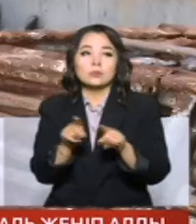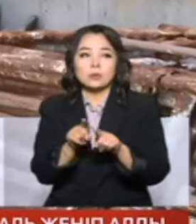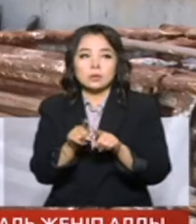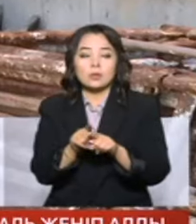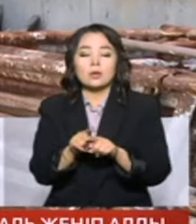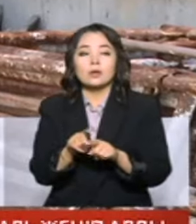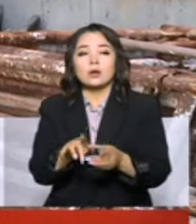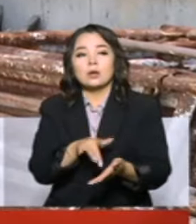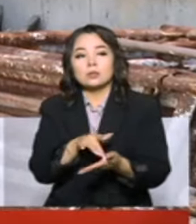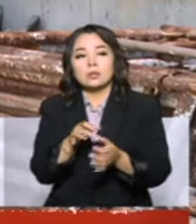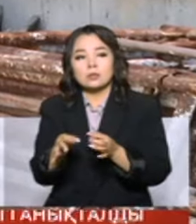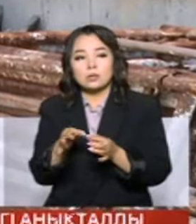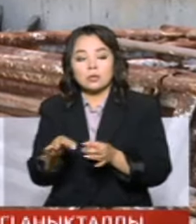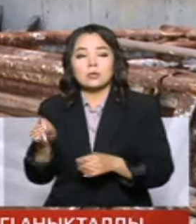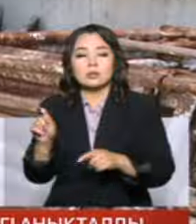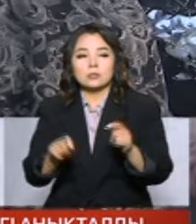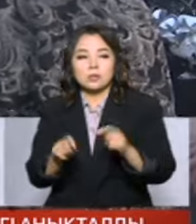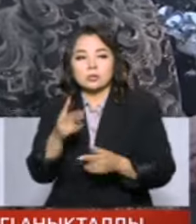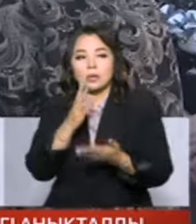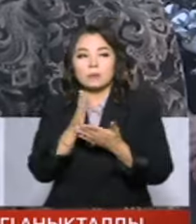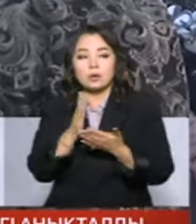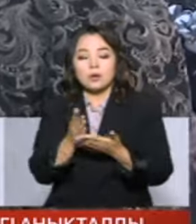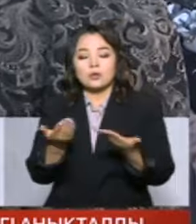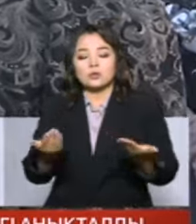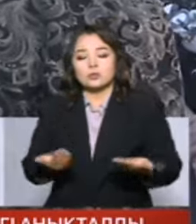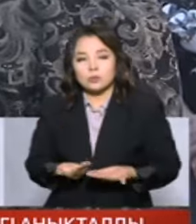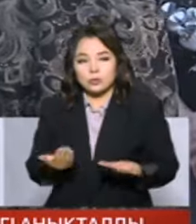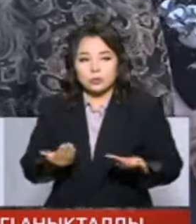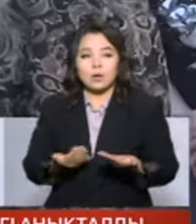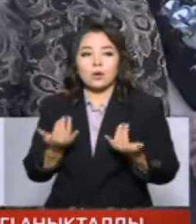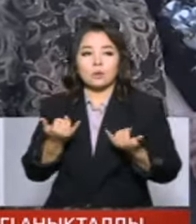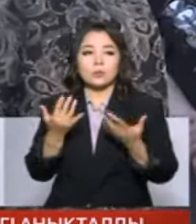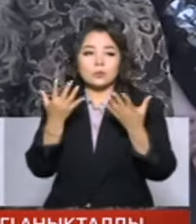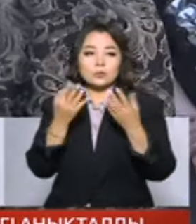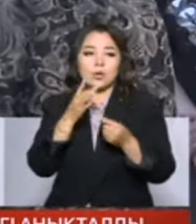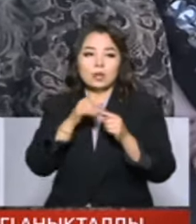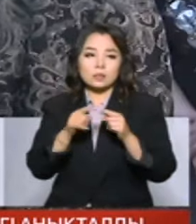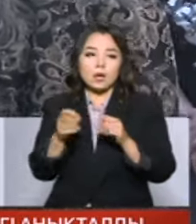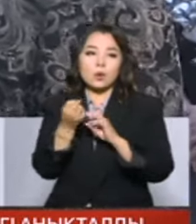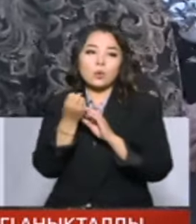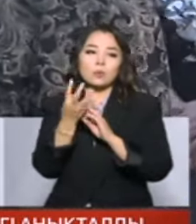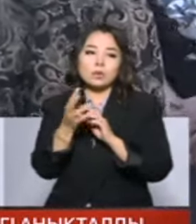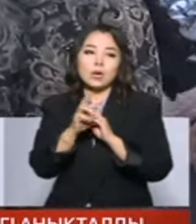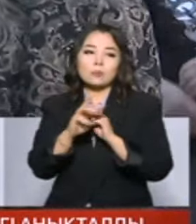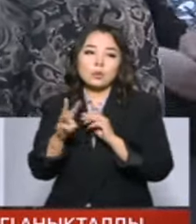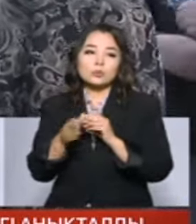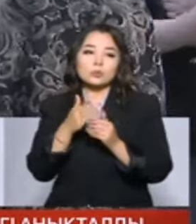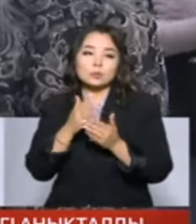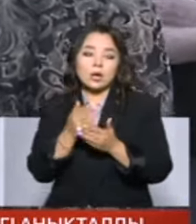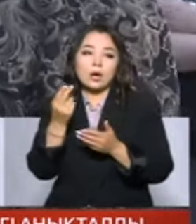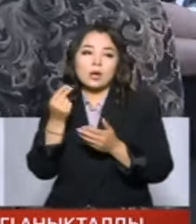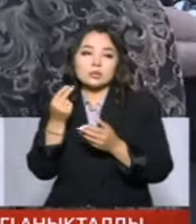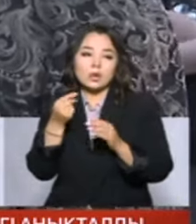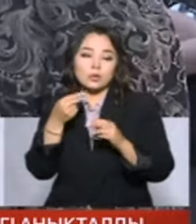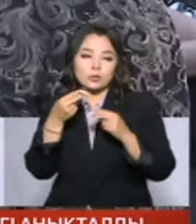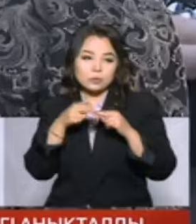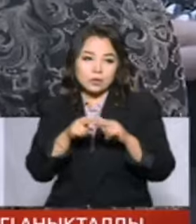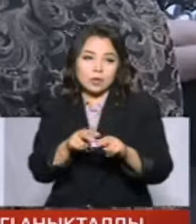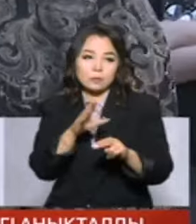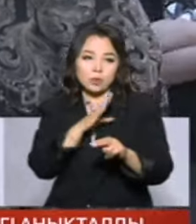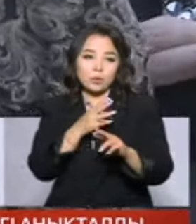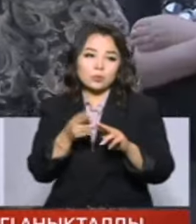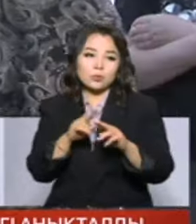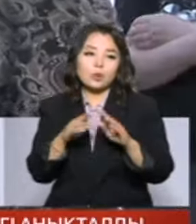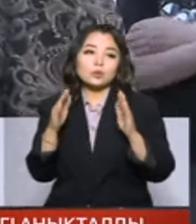осы пригородныйды кезіп жүр. Бүгінгі уақытта мен енді 14 миллионға жуық ақша құйдым